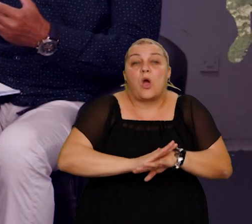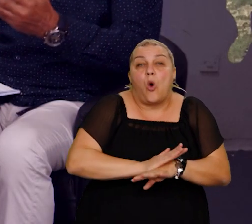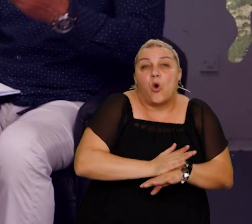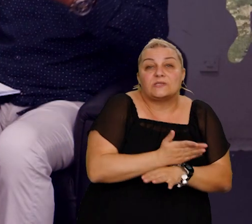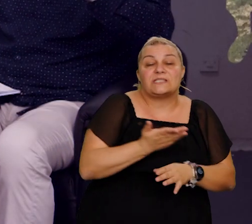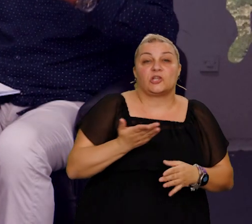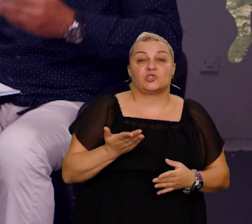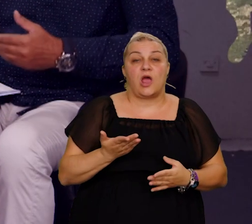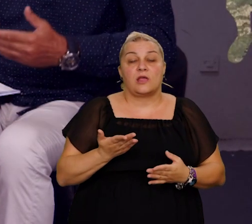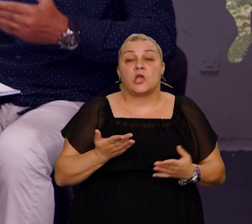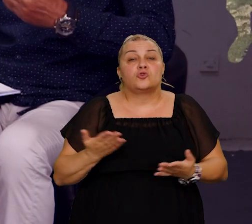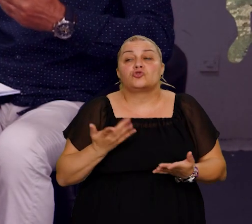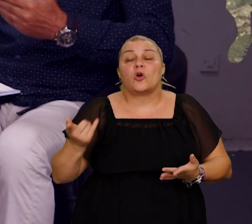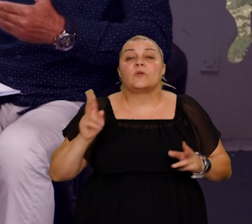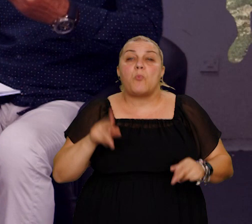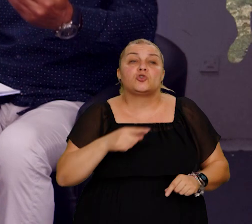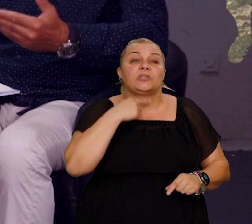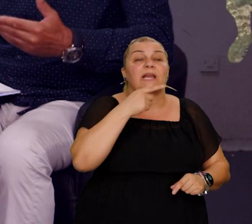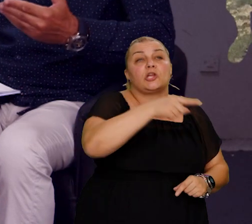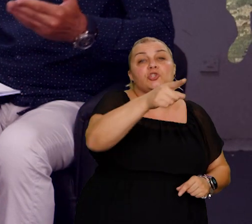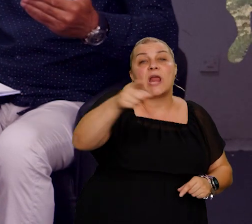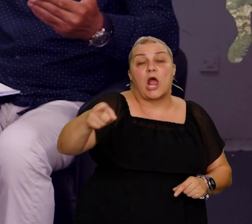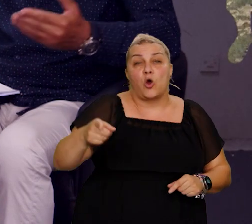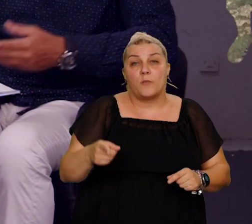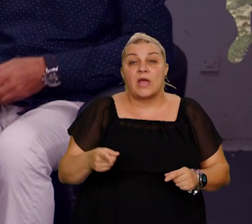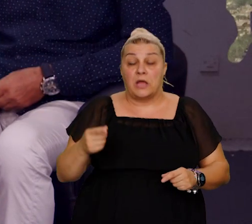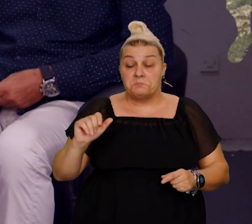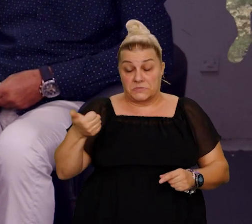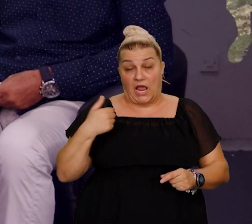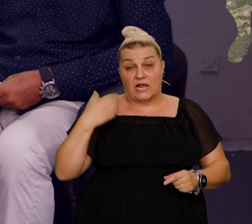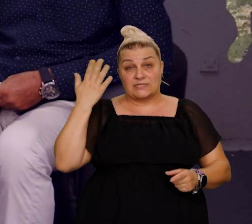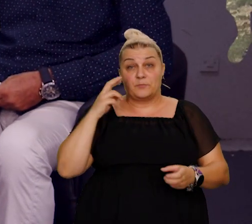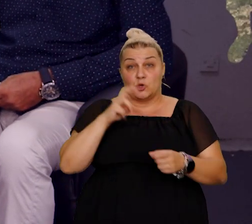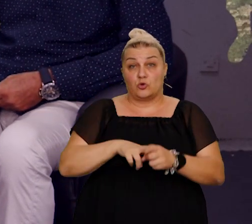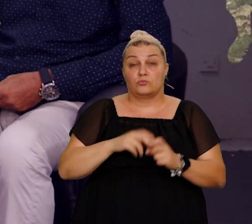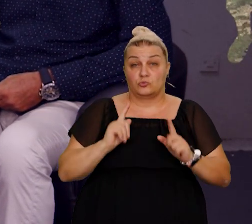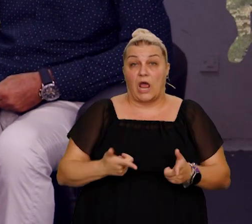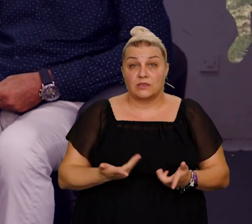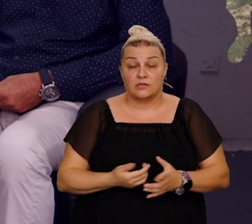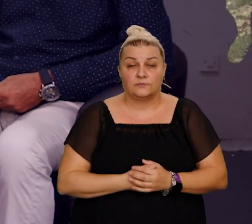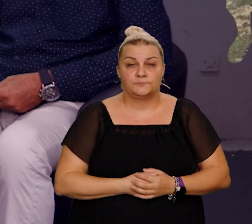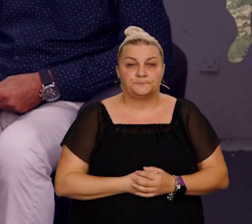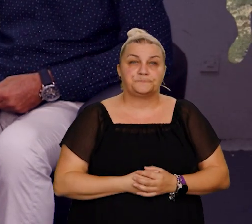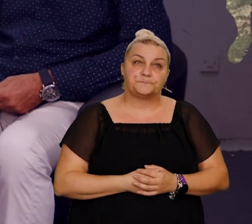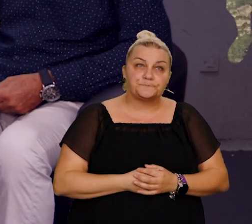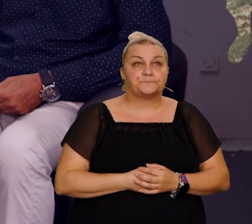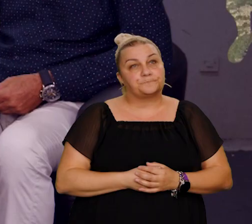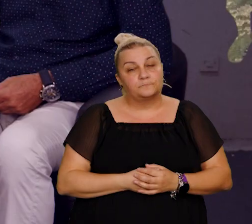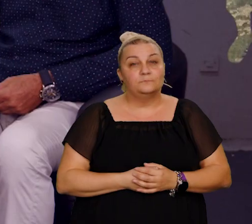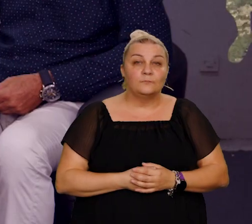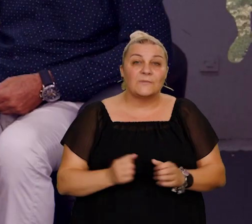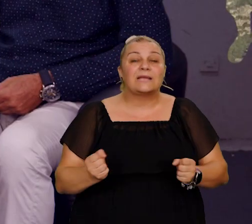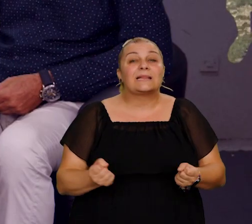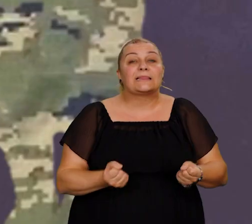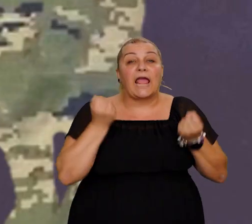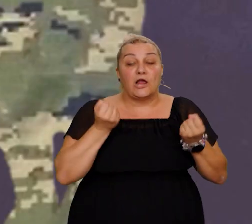Što možete nekome koga ne poznate reći da ja sam bio sudionik Domovinskog rata? Vrlo je teško